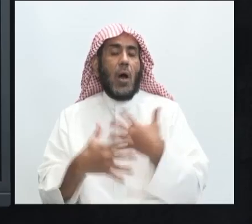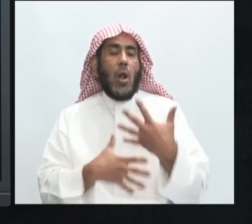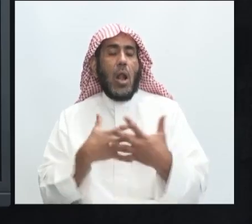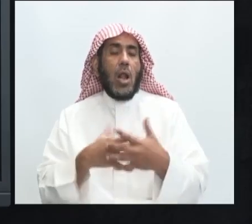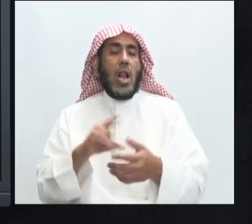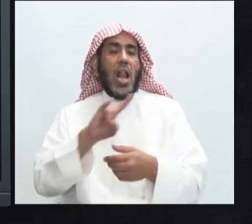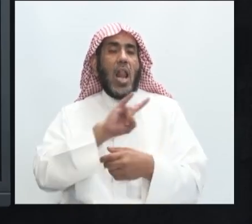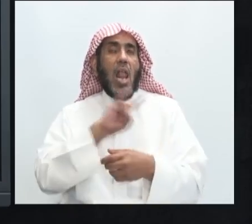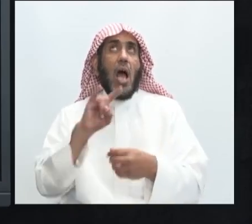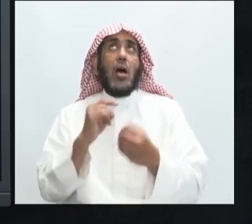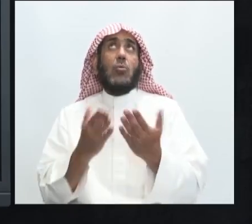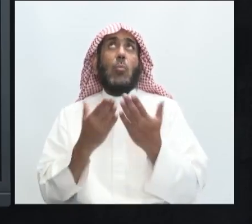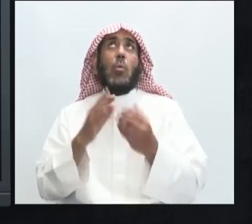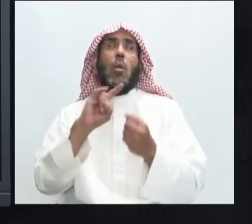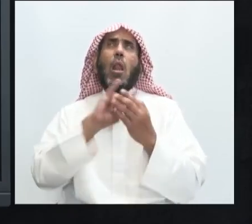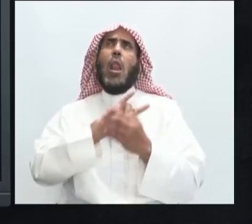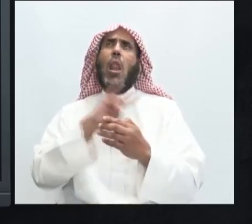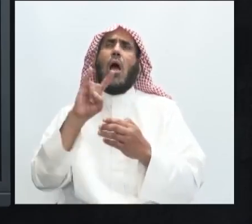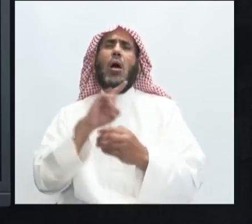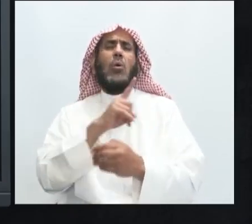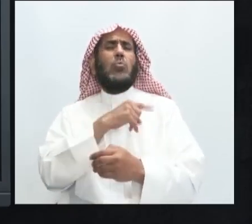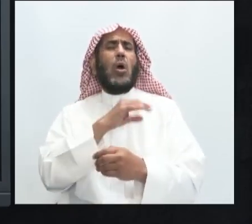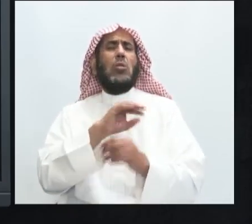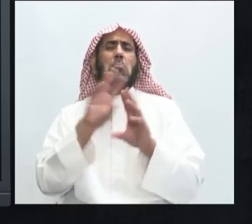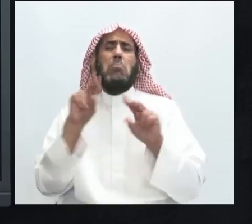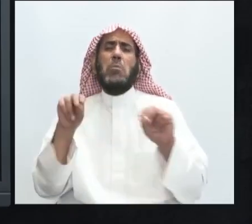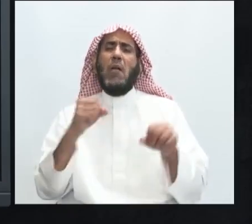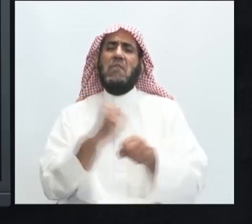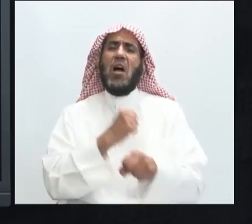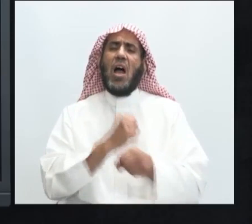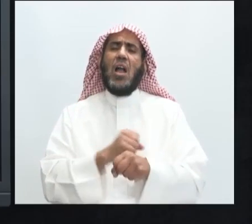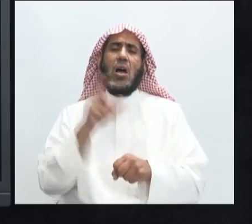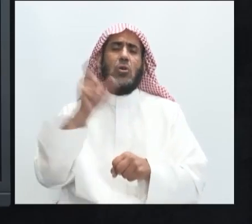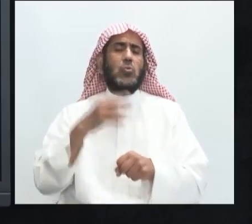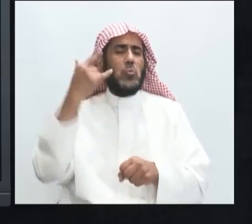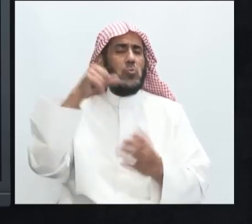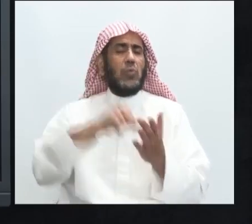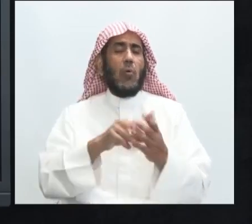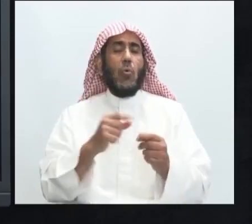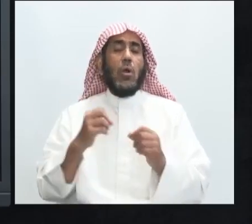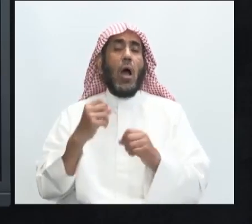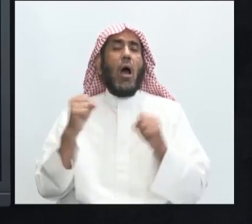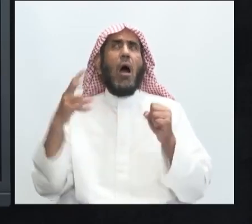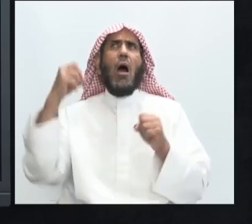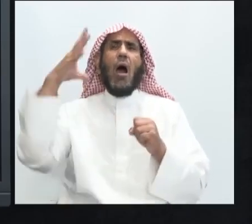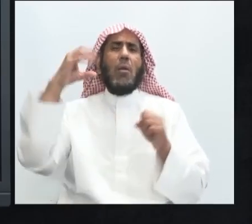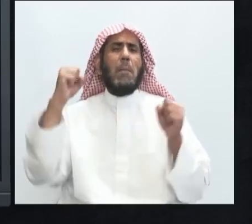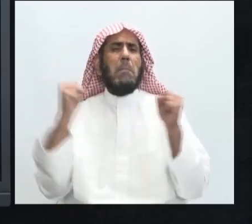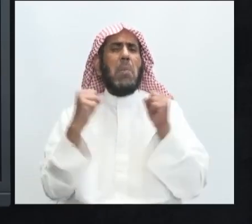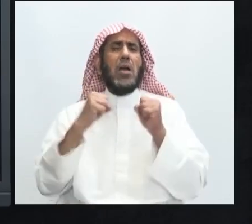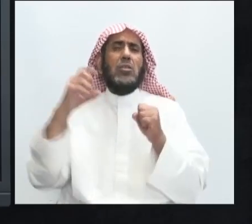لا تؤاخذنا اللهم لا تؤاخذنا بما فعل السفهاء وتقول في نهار بارد لا تغيبي